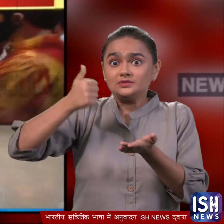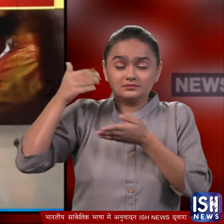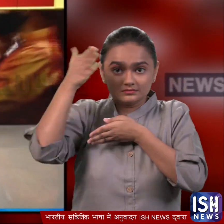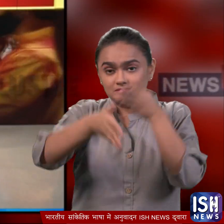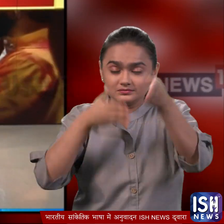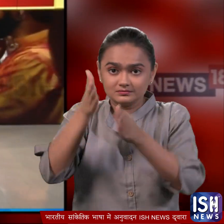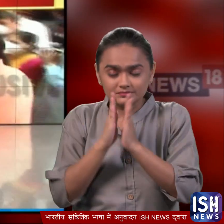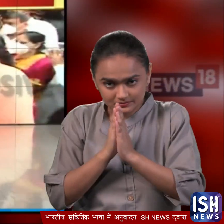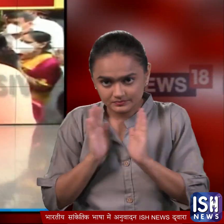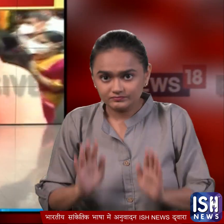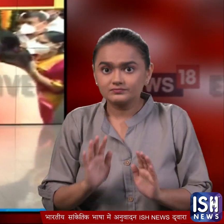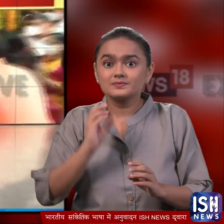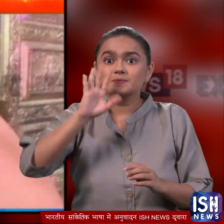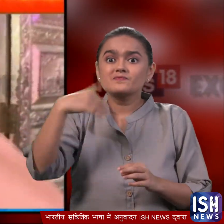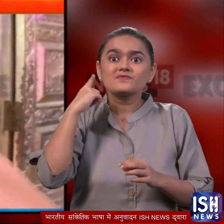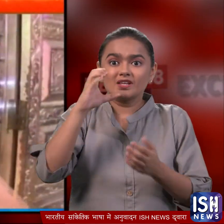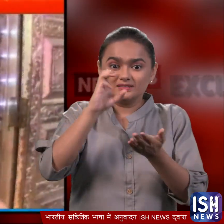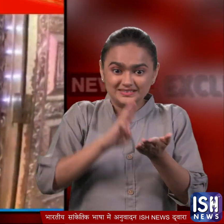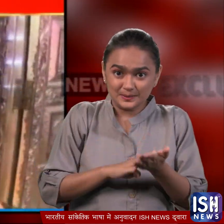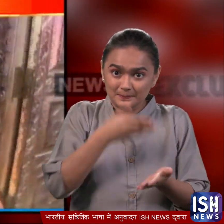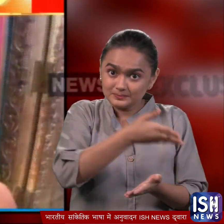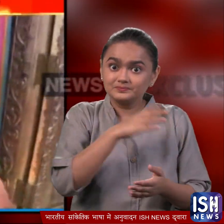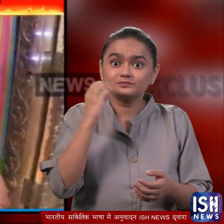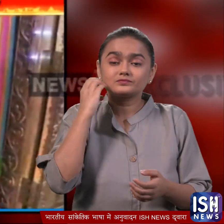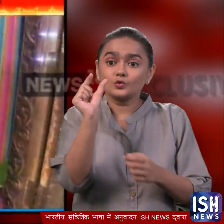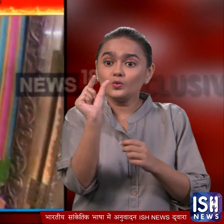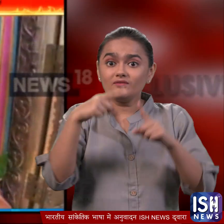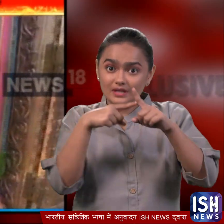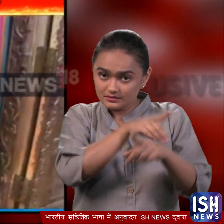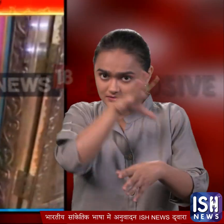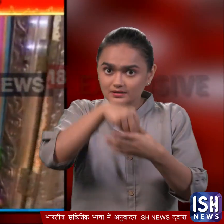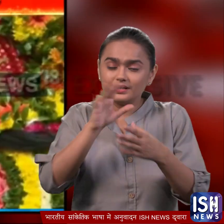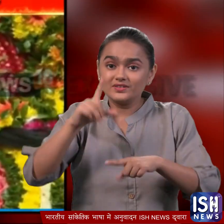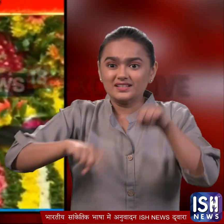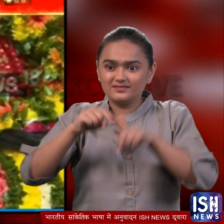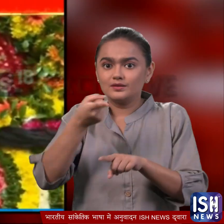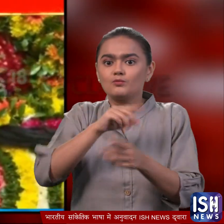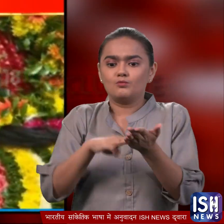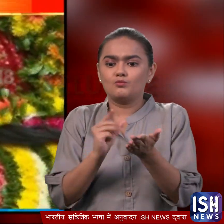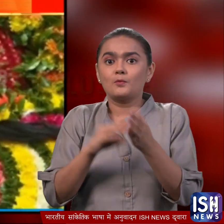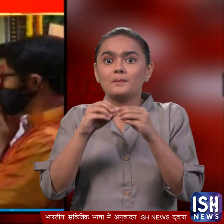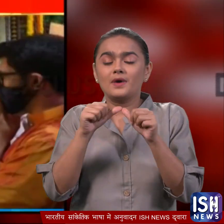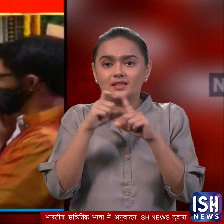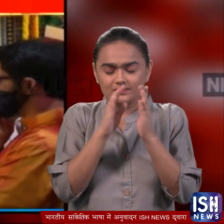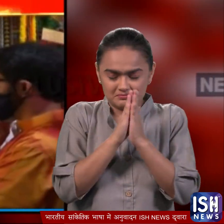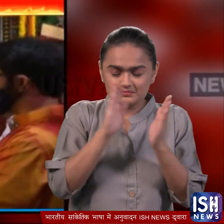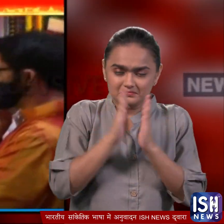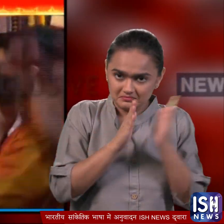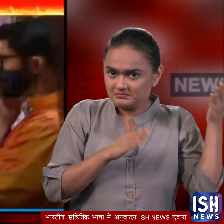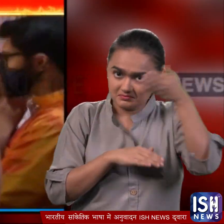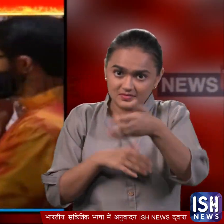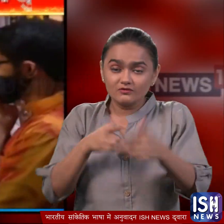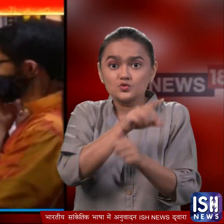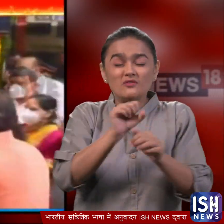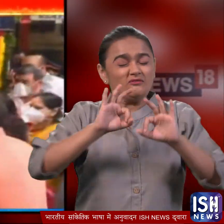भी दर्शन के लिए वहां पहुंचे, जिनमें मुख्यमंत्री उद्धव ठाकरे भी शामिल थे। ठाकरे नवरात्र के पहले दिन मुंबा देवी मंदिर